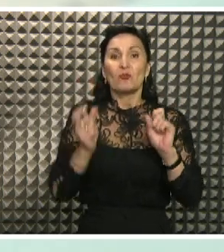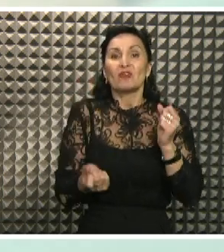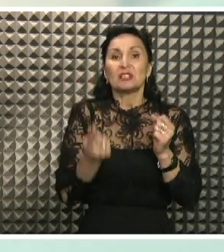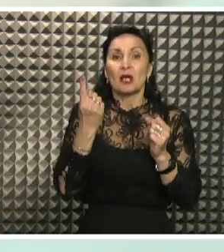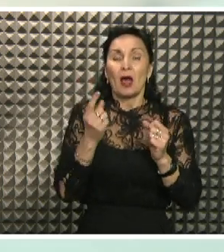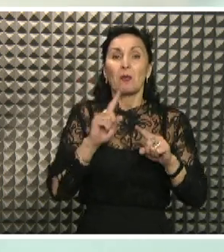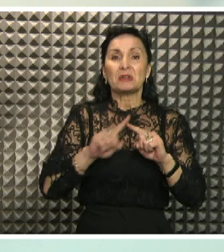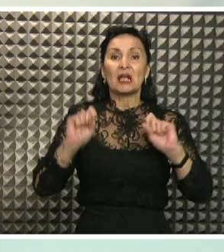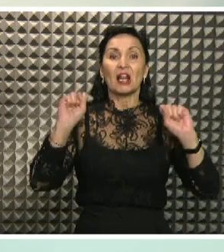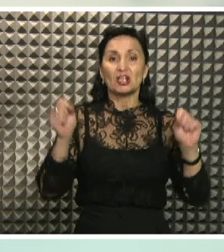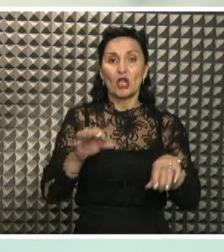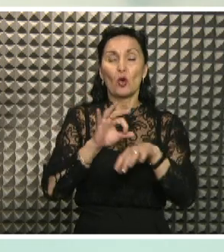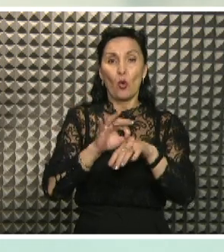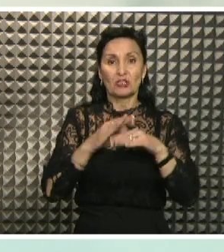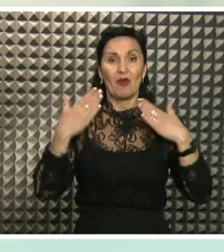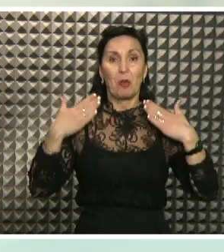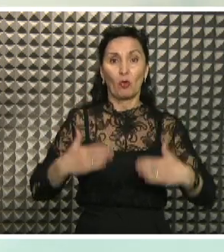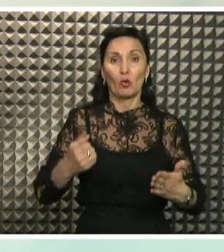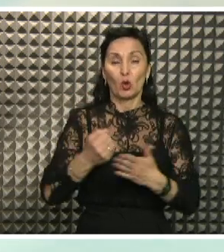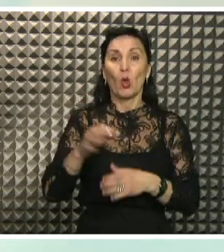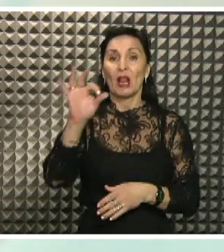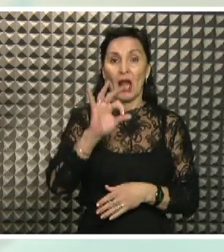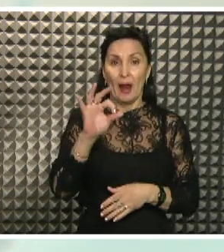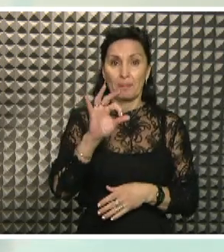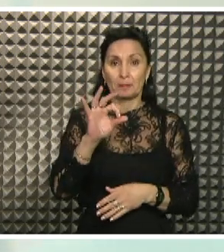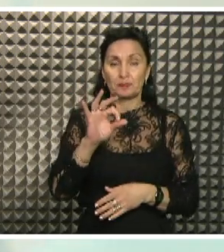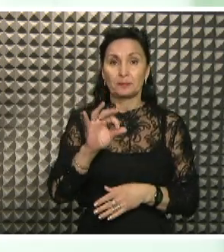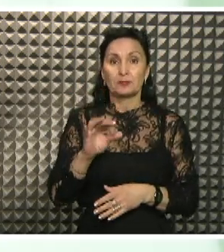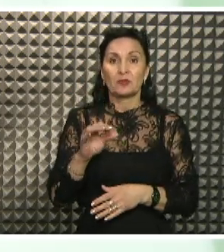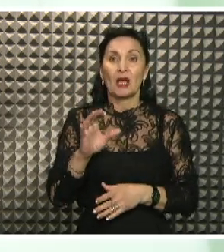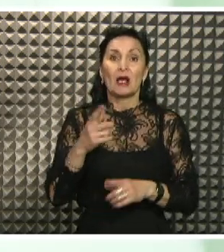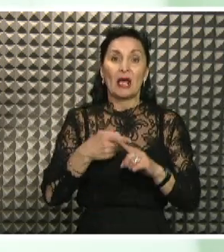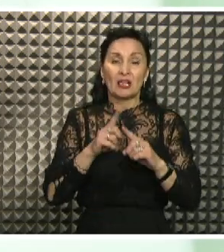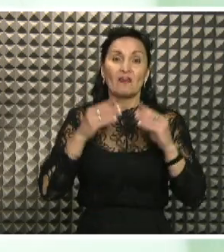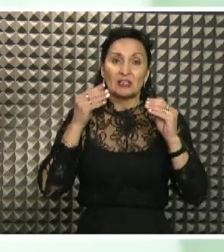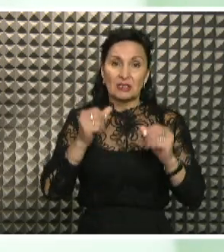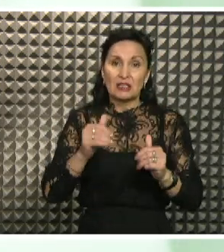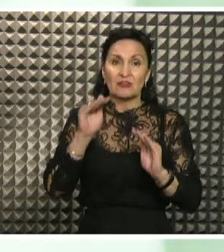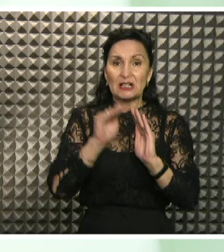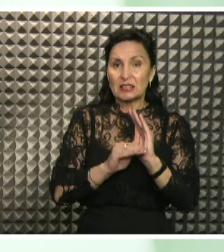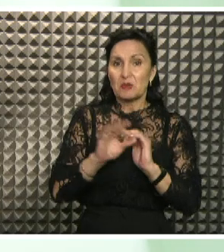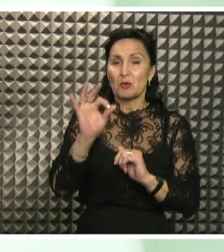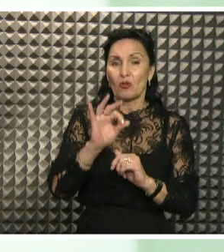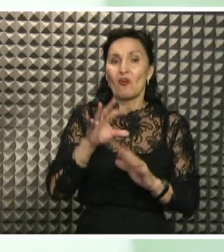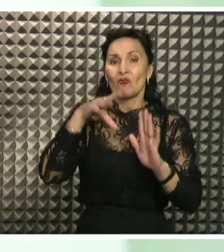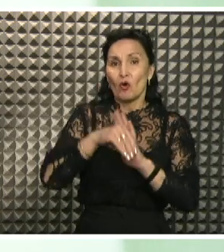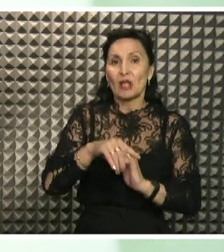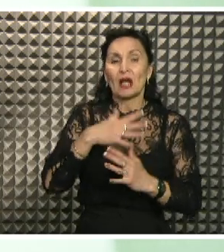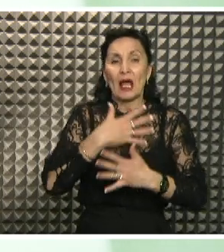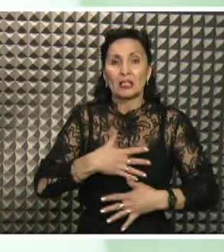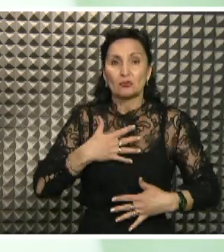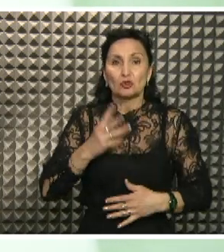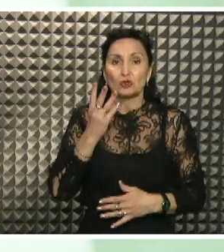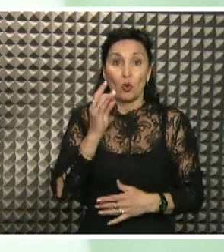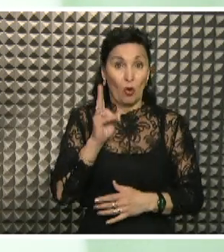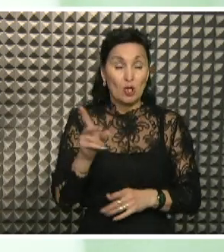возникает быстрое охлаждение кожного покрова до 0 градусов. Стрессовое воздействие сверхнизкими температурами вводит организм в состояние